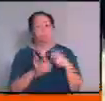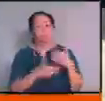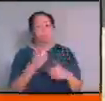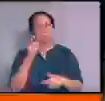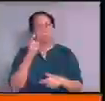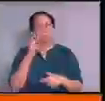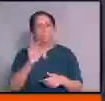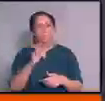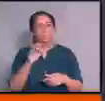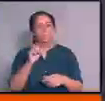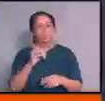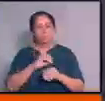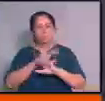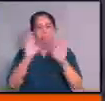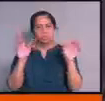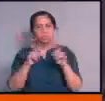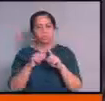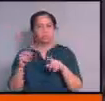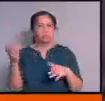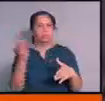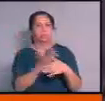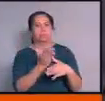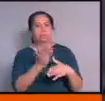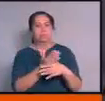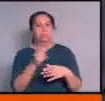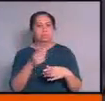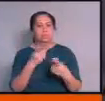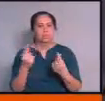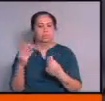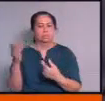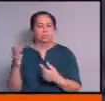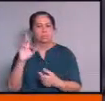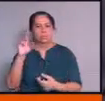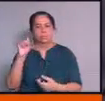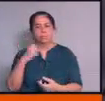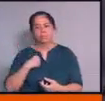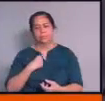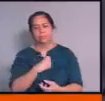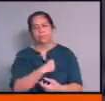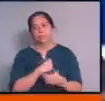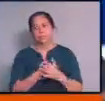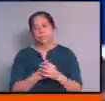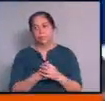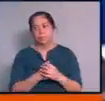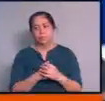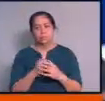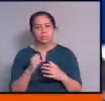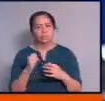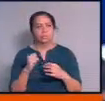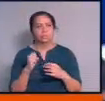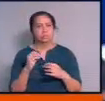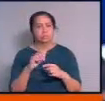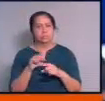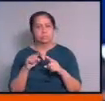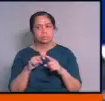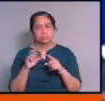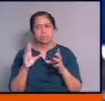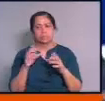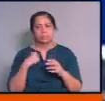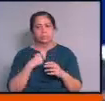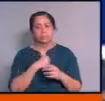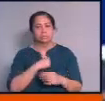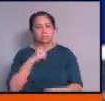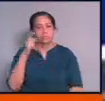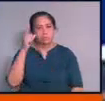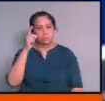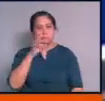de Lima, kaya malinaw na pakikialam sa Pilipinas ang ginagawa ng US senators. So when President or when Senator